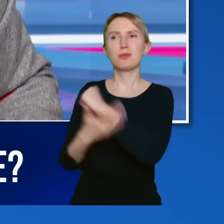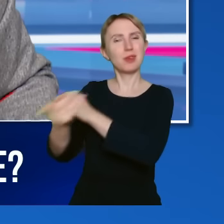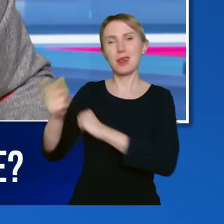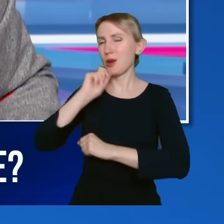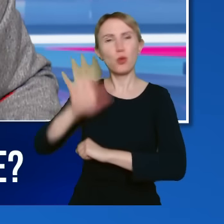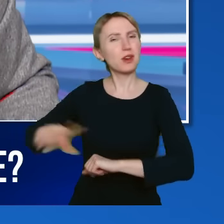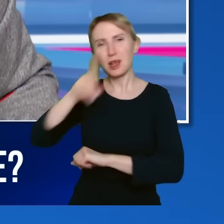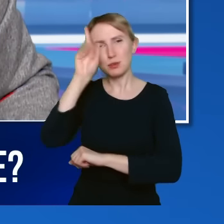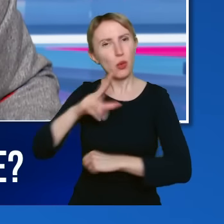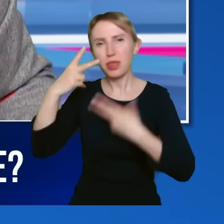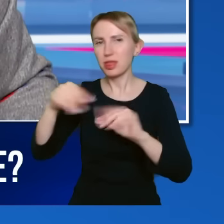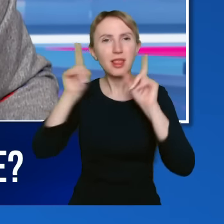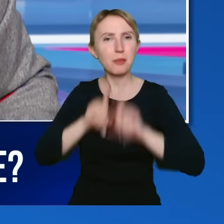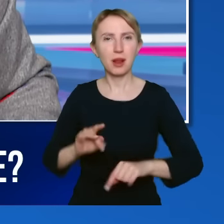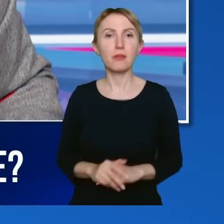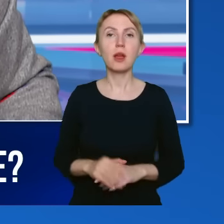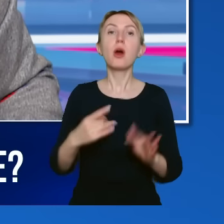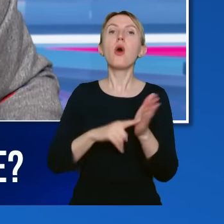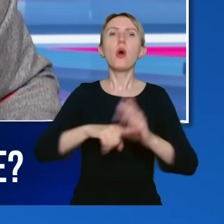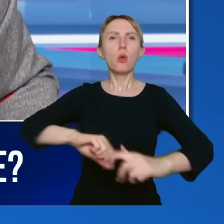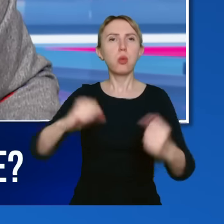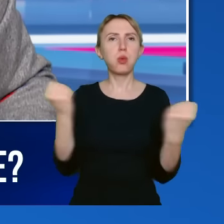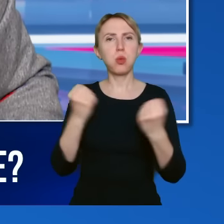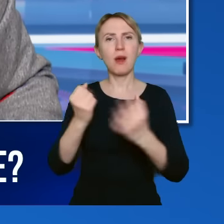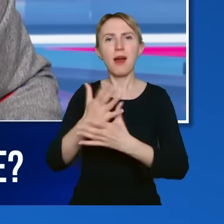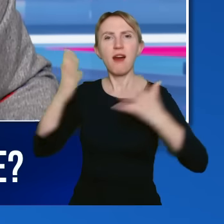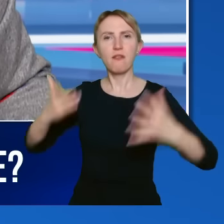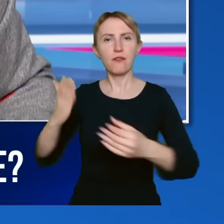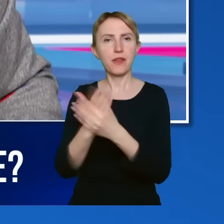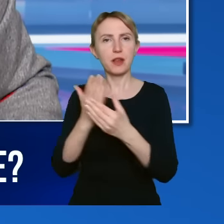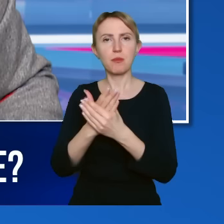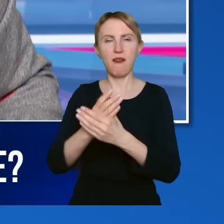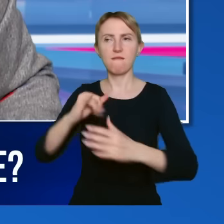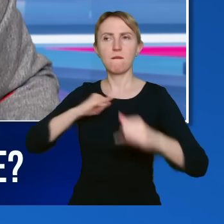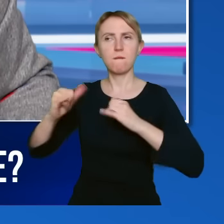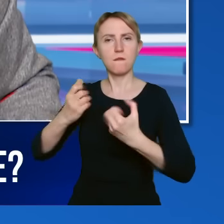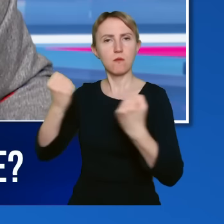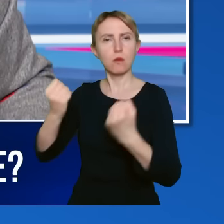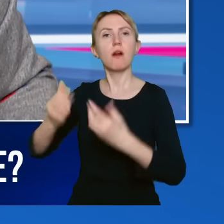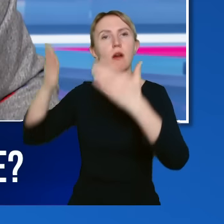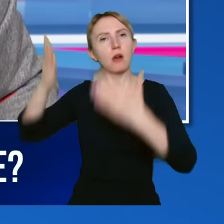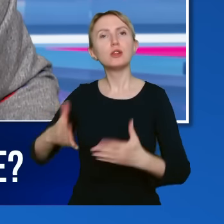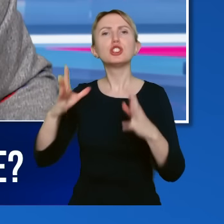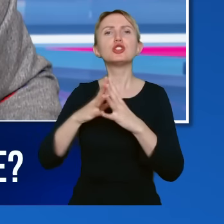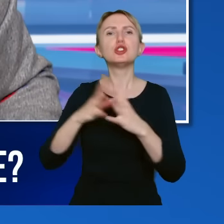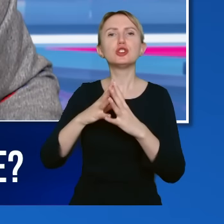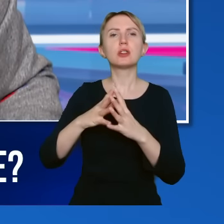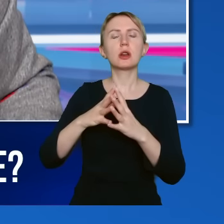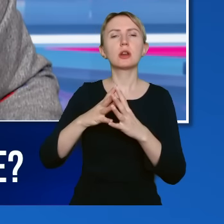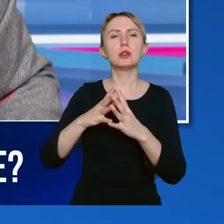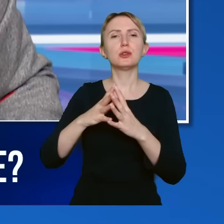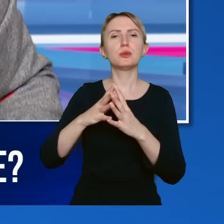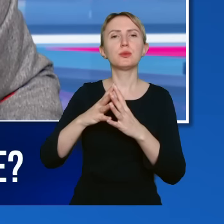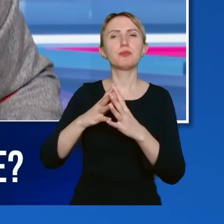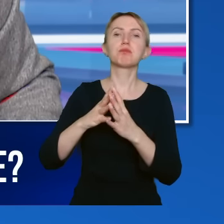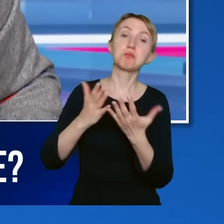społeczeństwo. To jest po prostu nieprawda, bo to są gigantyczne korporacje, wielcy oligarchowie. Lista przecież tych 10 największych,